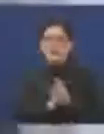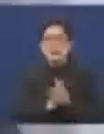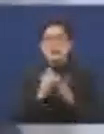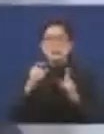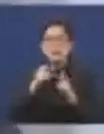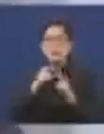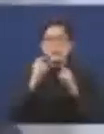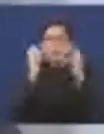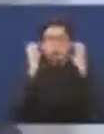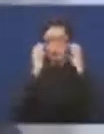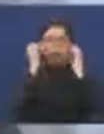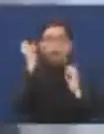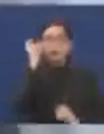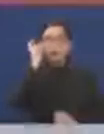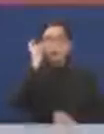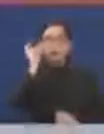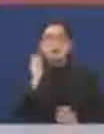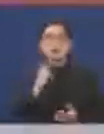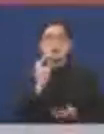Sandiaga Uno juga,